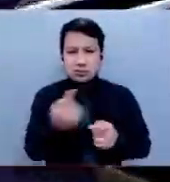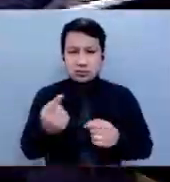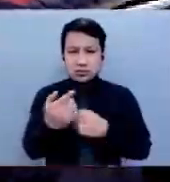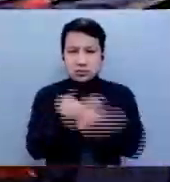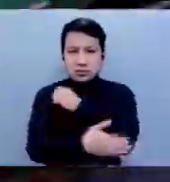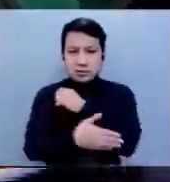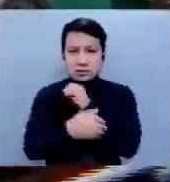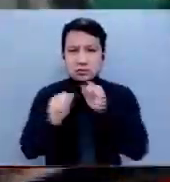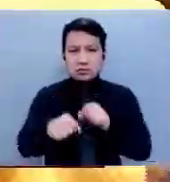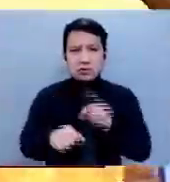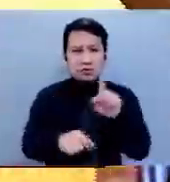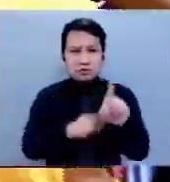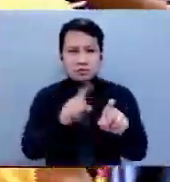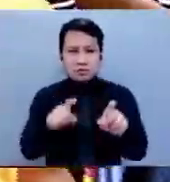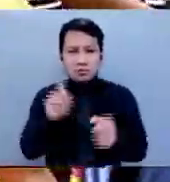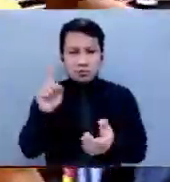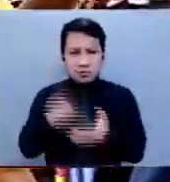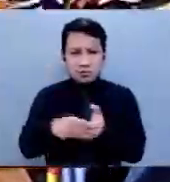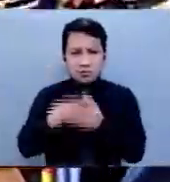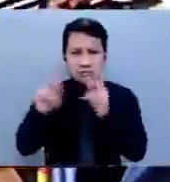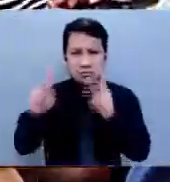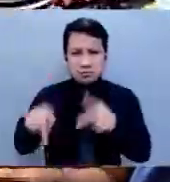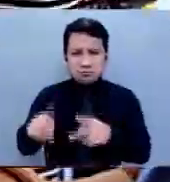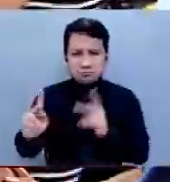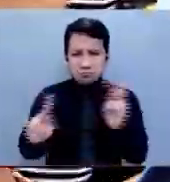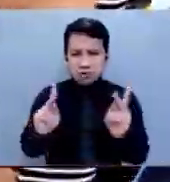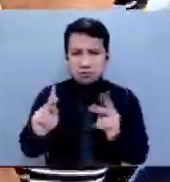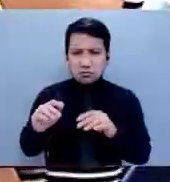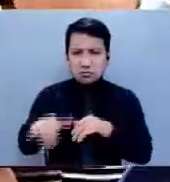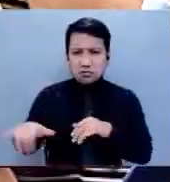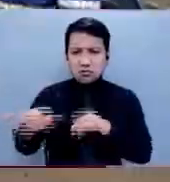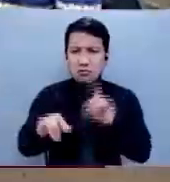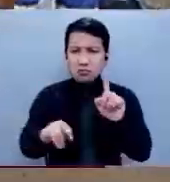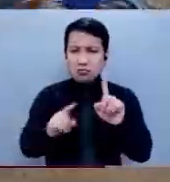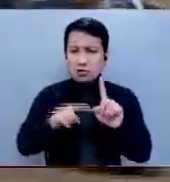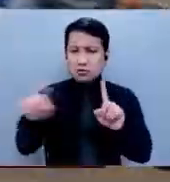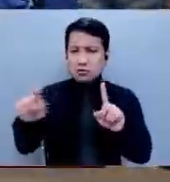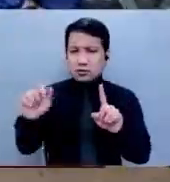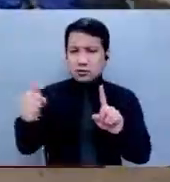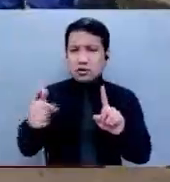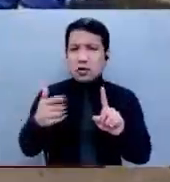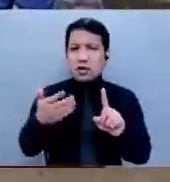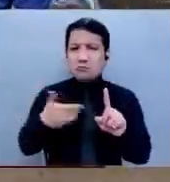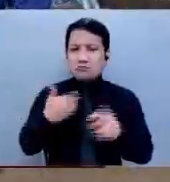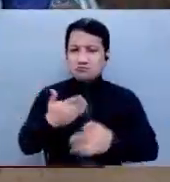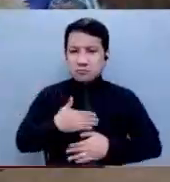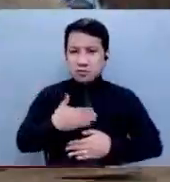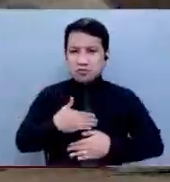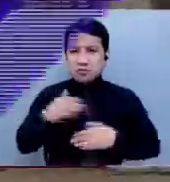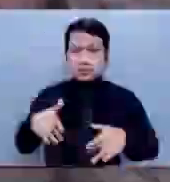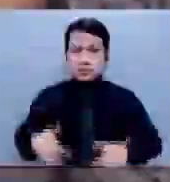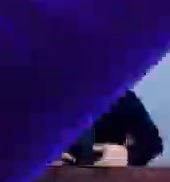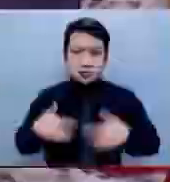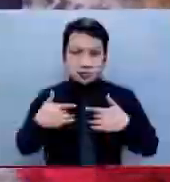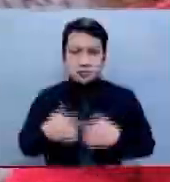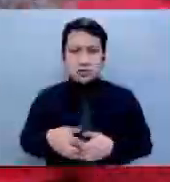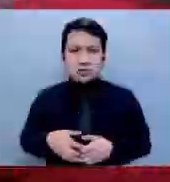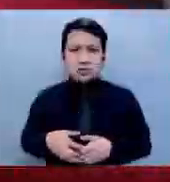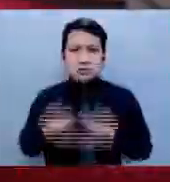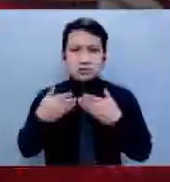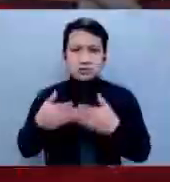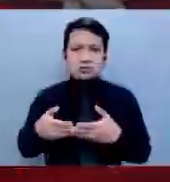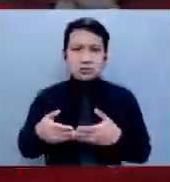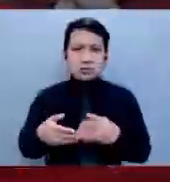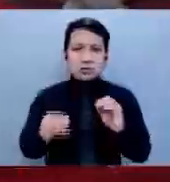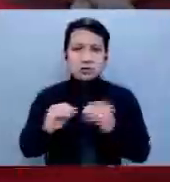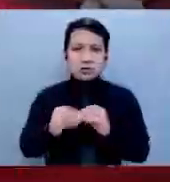saan tinanong ang 1,000 tao para sukatin sa scale na 1 to 10 kung gaano sila kasaya sa buhay. Consistent number 1